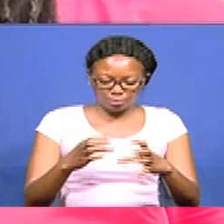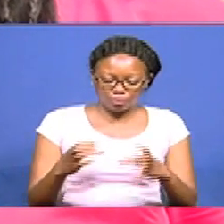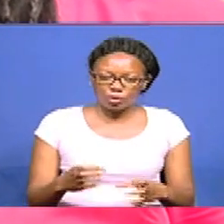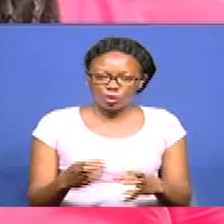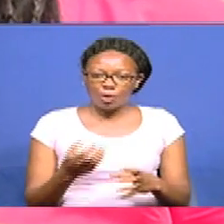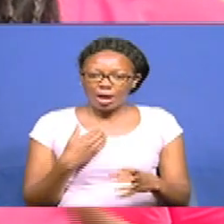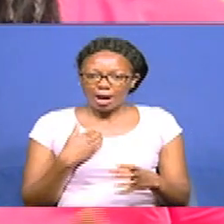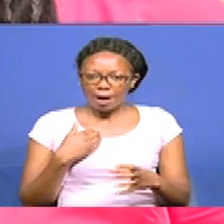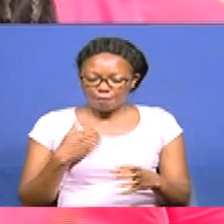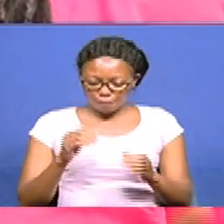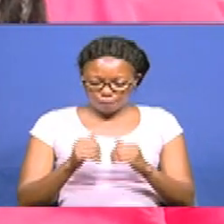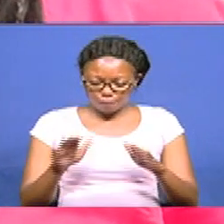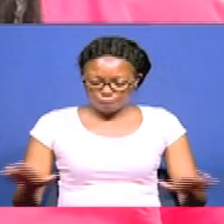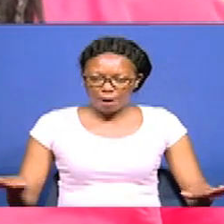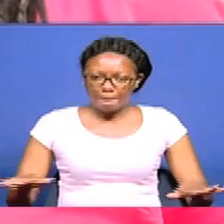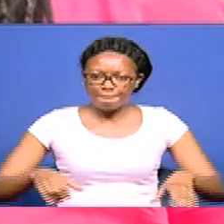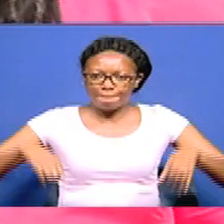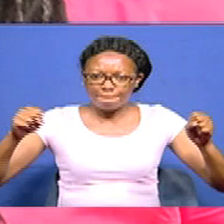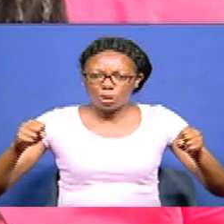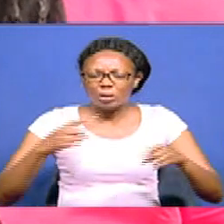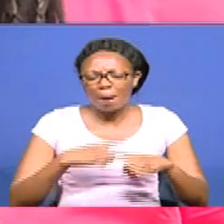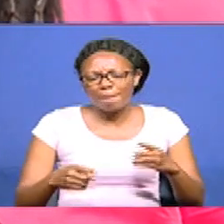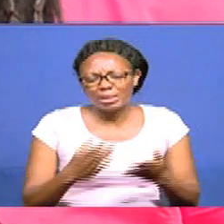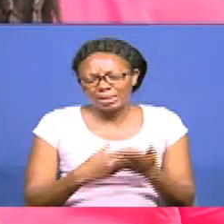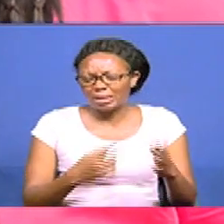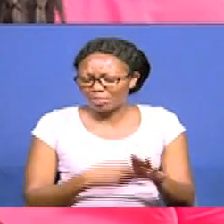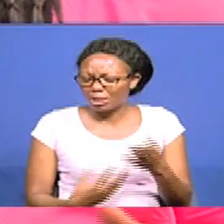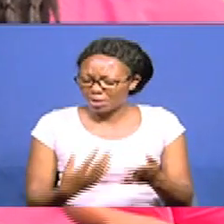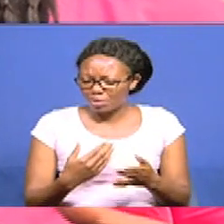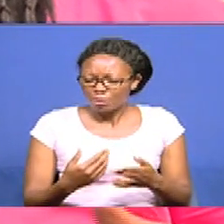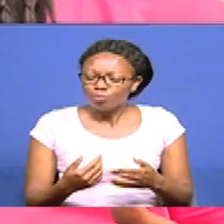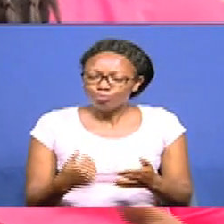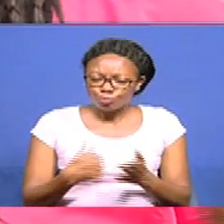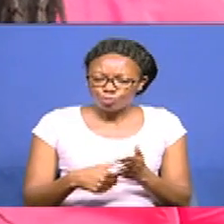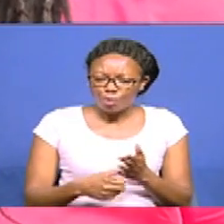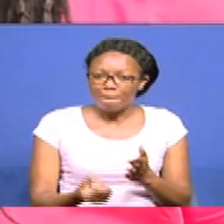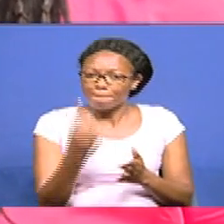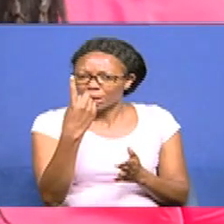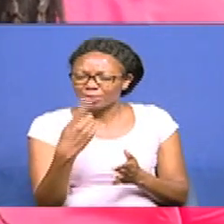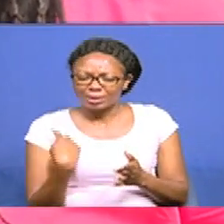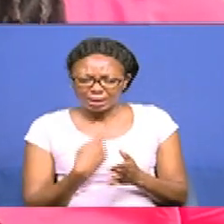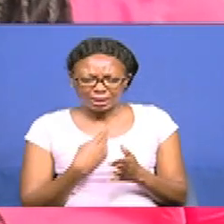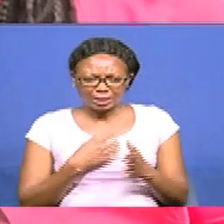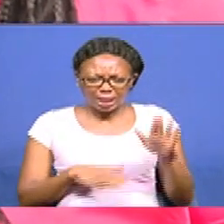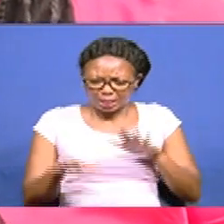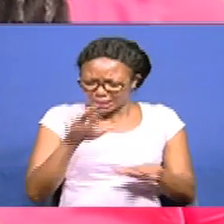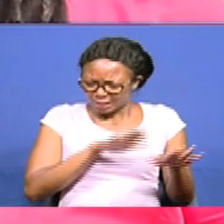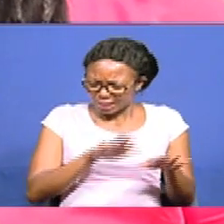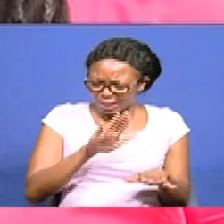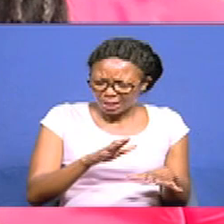manager wa hapa, kuna saa nyingine hatujui, labda shida fulani imetokea na kuna agronomist wanatusaidia. Kama